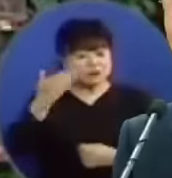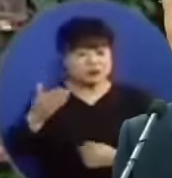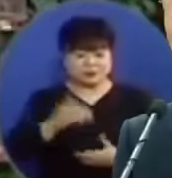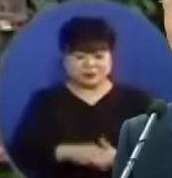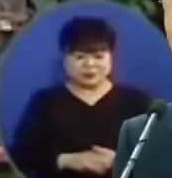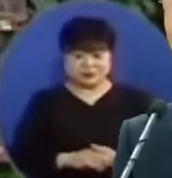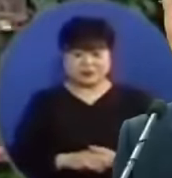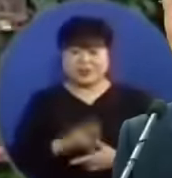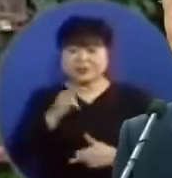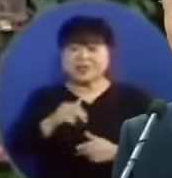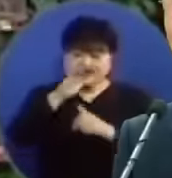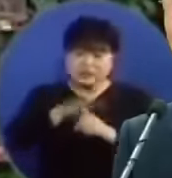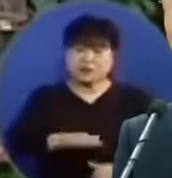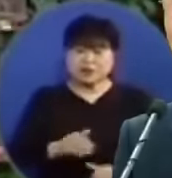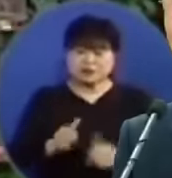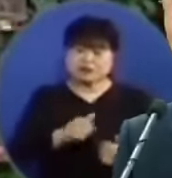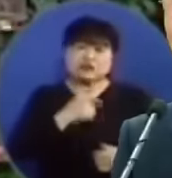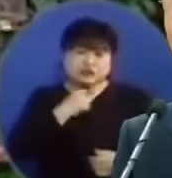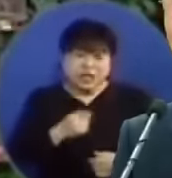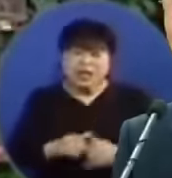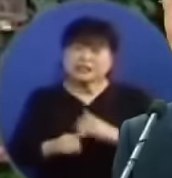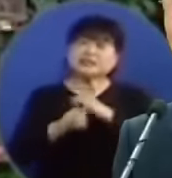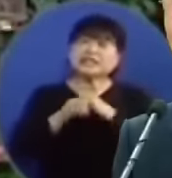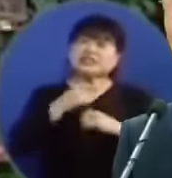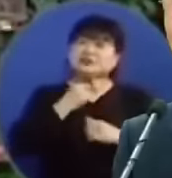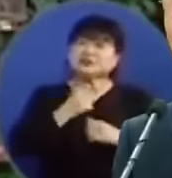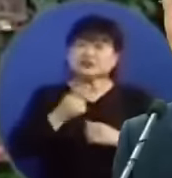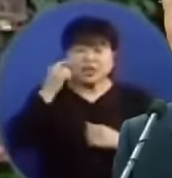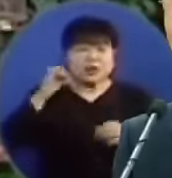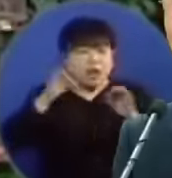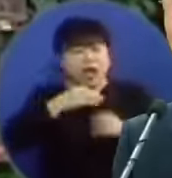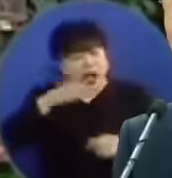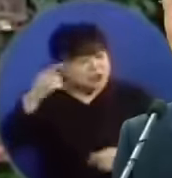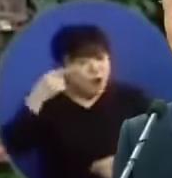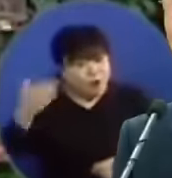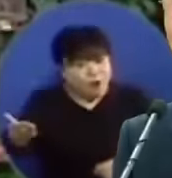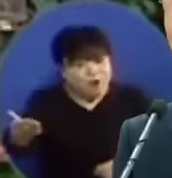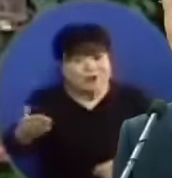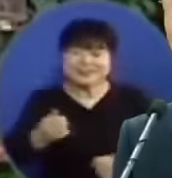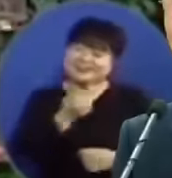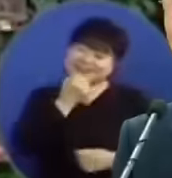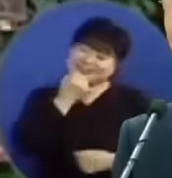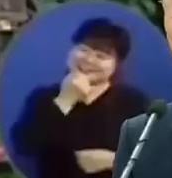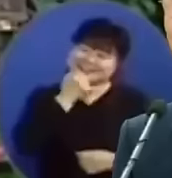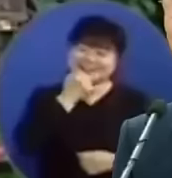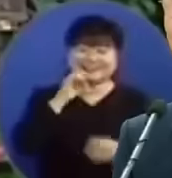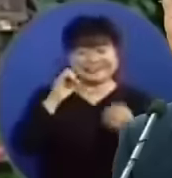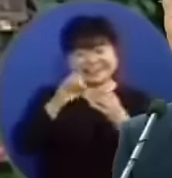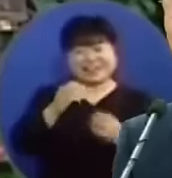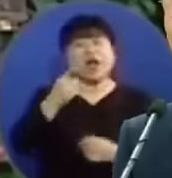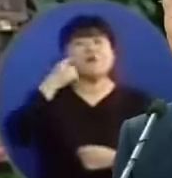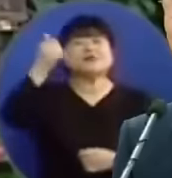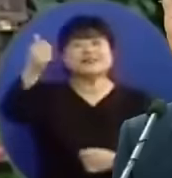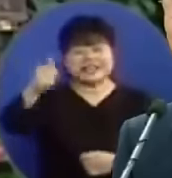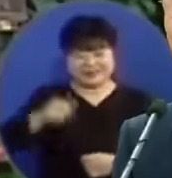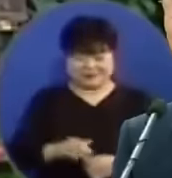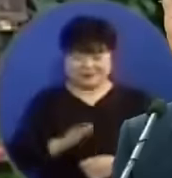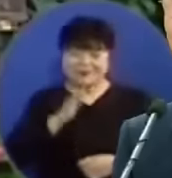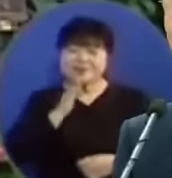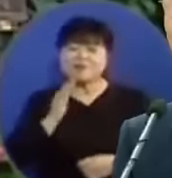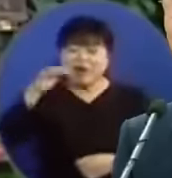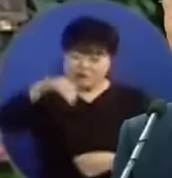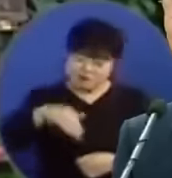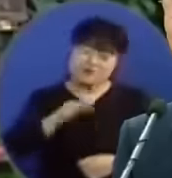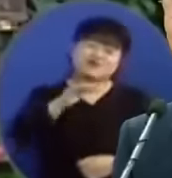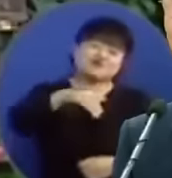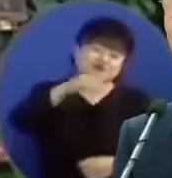아니, 사업에 실패해서 죽고 싶다더니 그 생각은 어디 갔습니까? 그는 웃으면서 이렇게 말했습니다. 목사님, 인생은